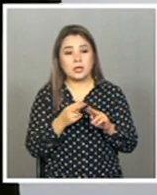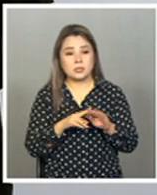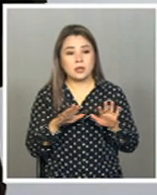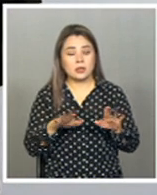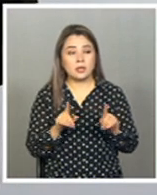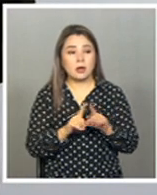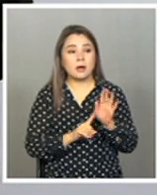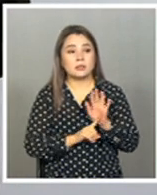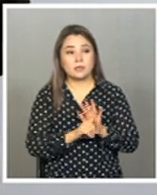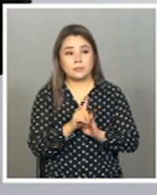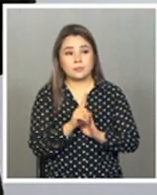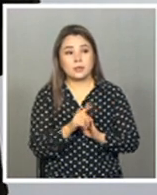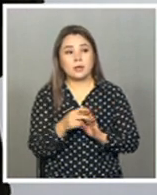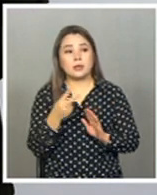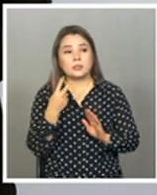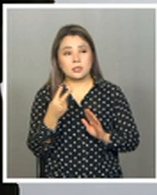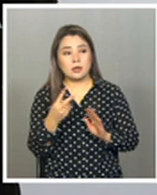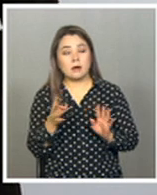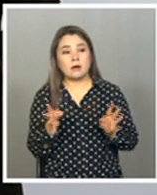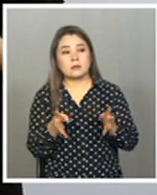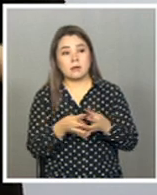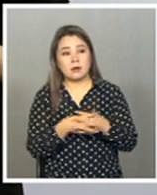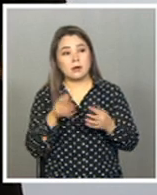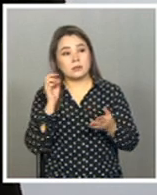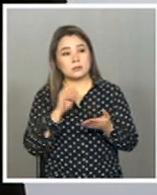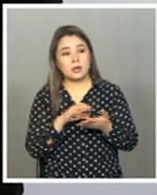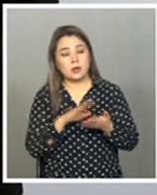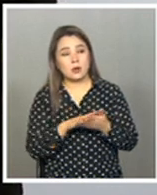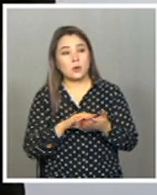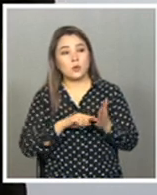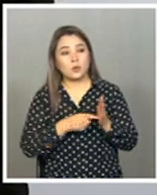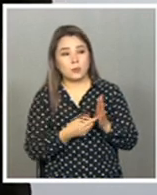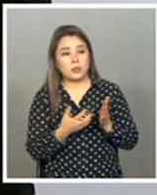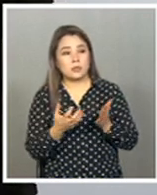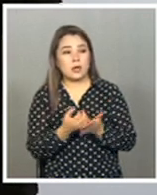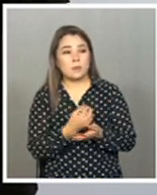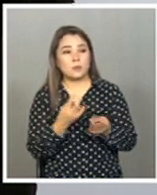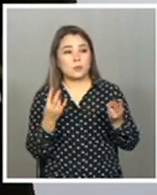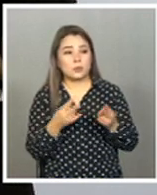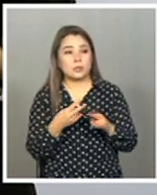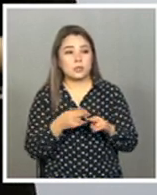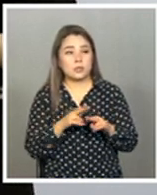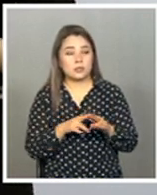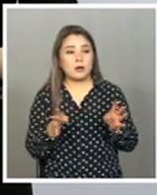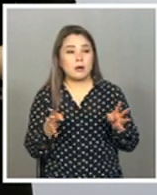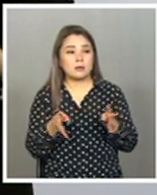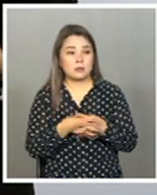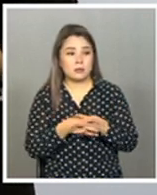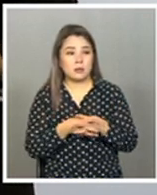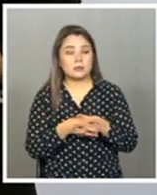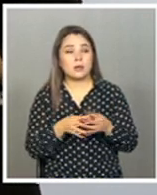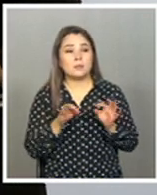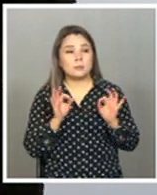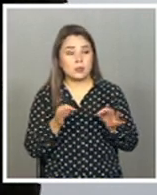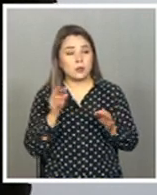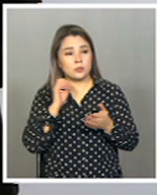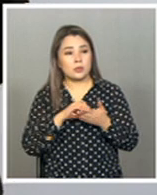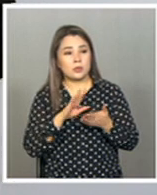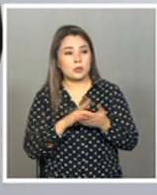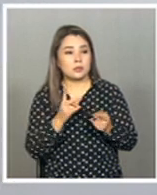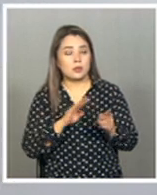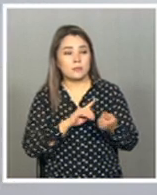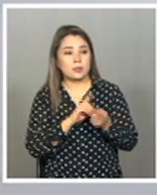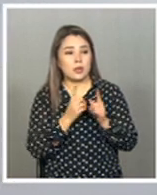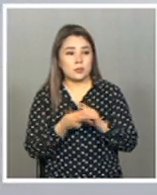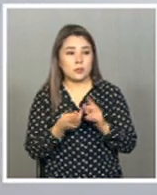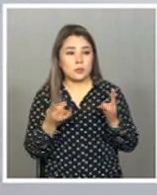алдымен 2 аралас санның көбейтіндісін тауып аламыз. Ол үшін аралас сандарды бұрыс бөлшек айналдыруымыз керек. Және де